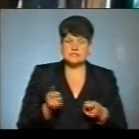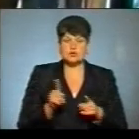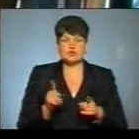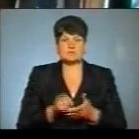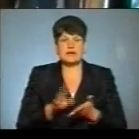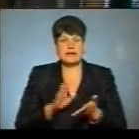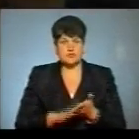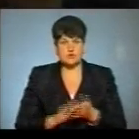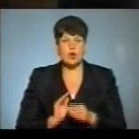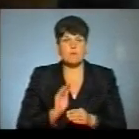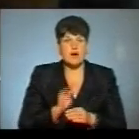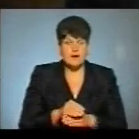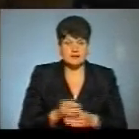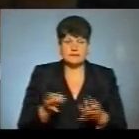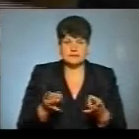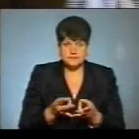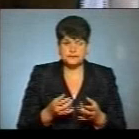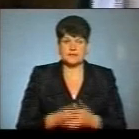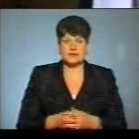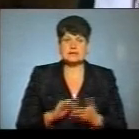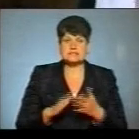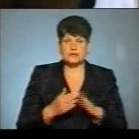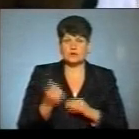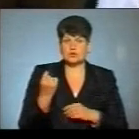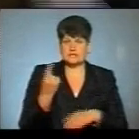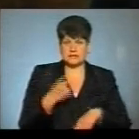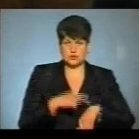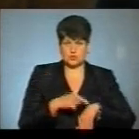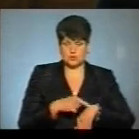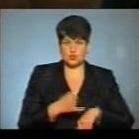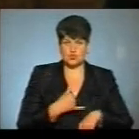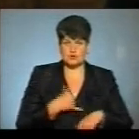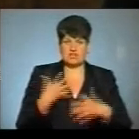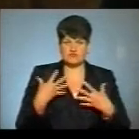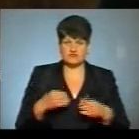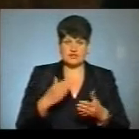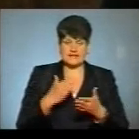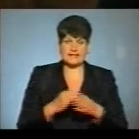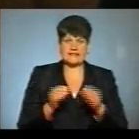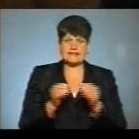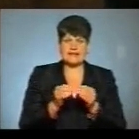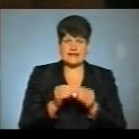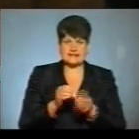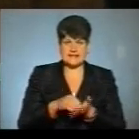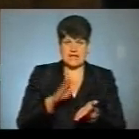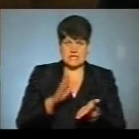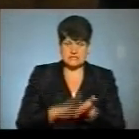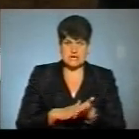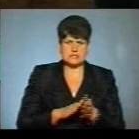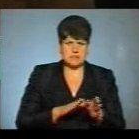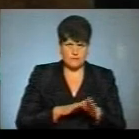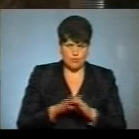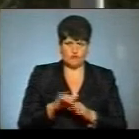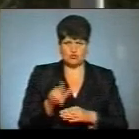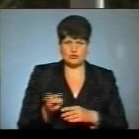перереєструвати, щось додати. Станом, каже, 11 годину, каже, в нас вже є 10 реєстрацій, каже, таких повноцінних, що люди